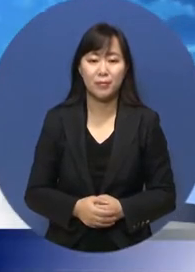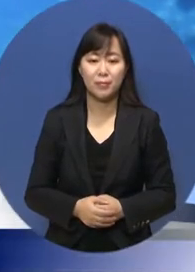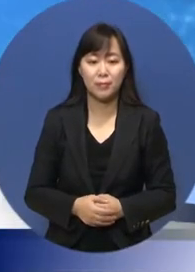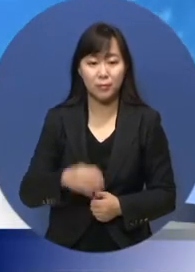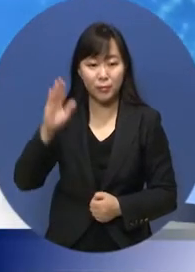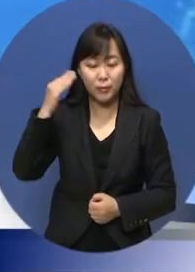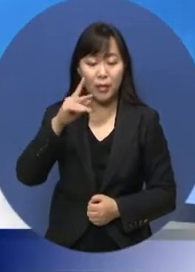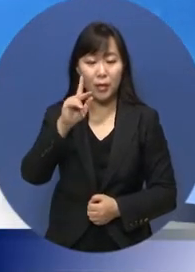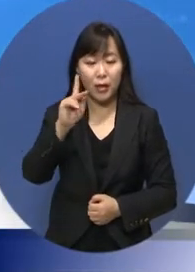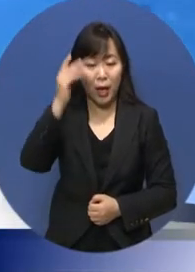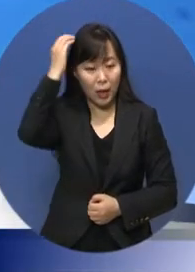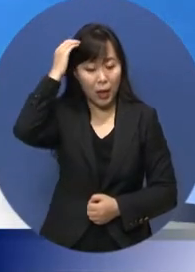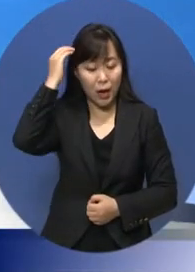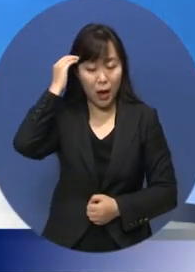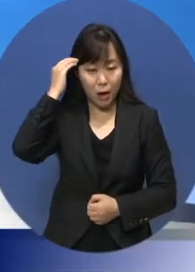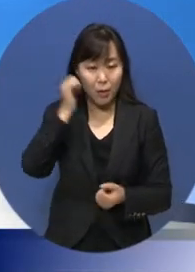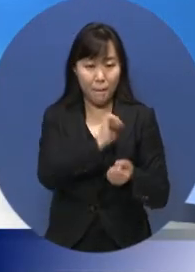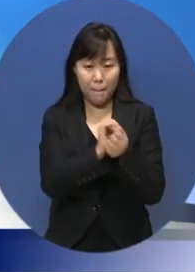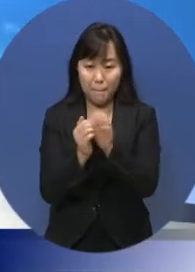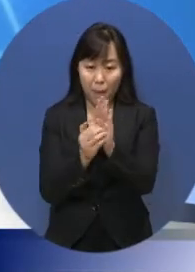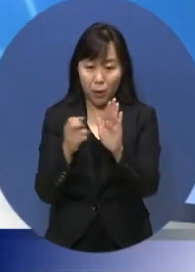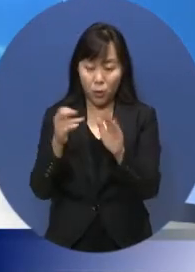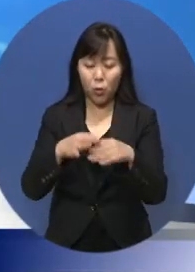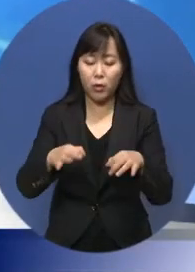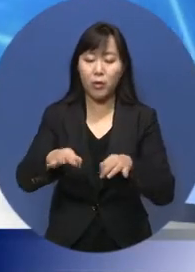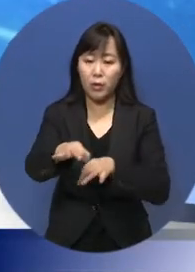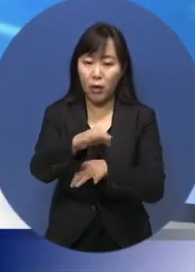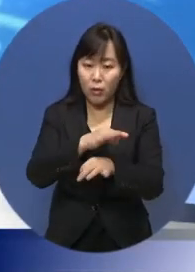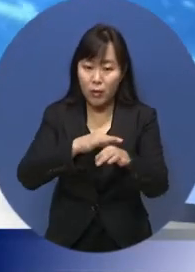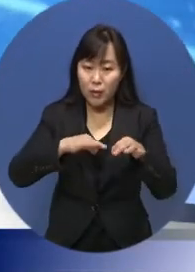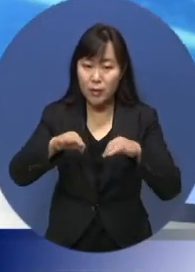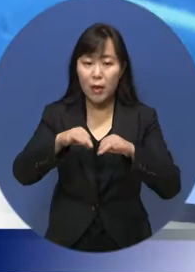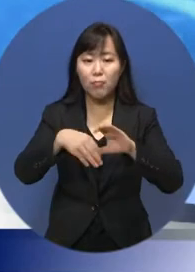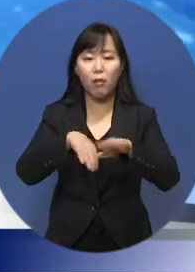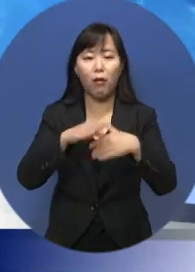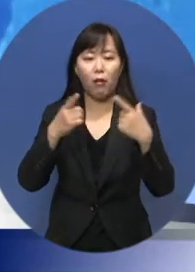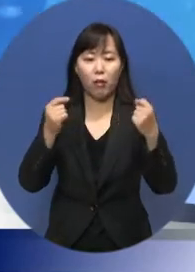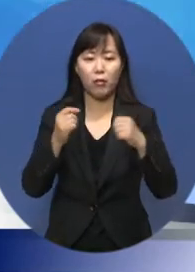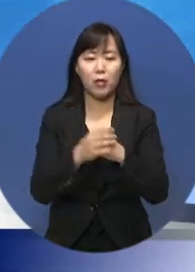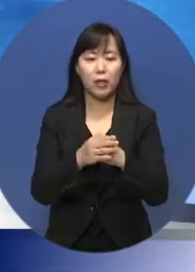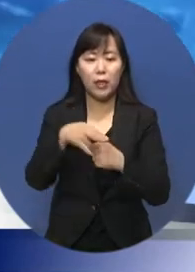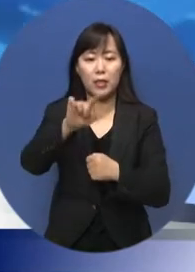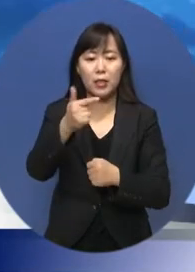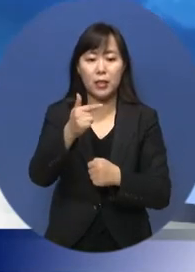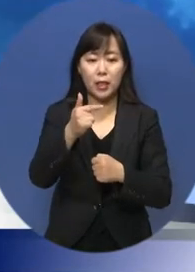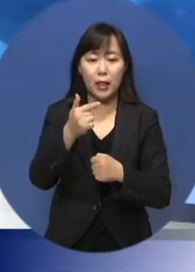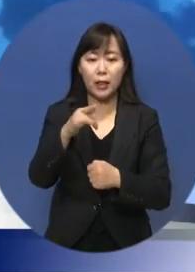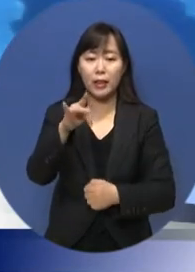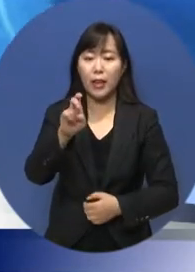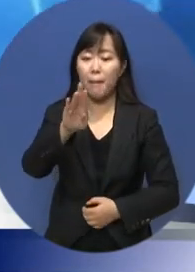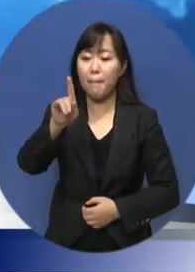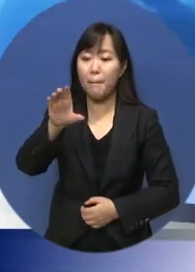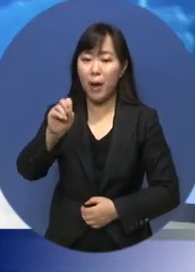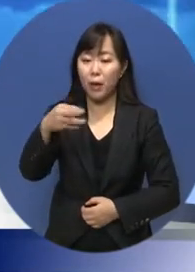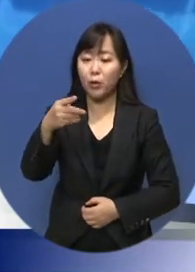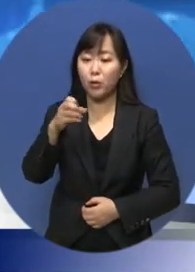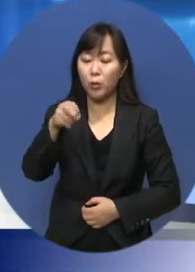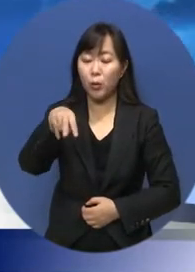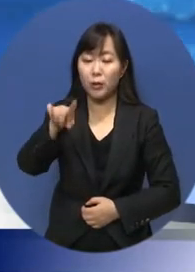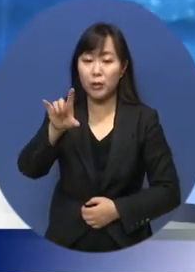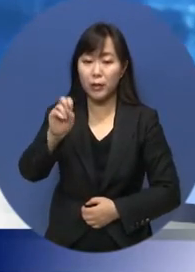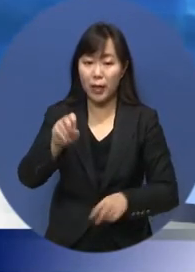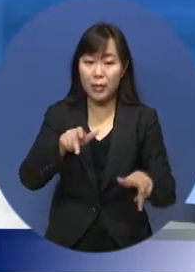최근 K-방역은 물론 경제와 문화 등에서 신남방 통상산업이 주목을 받고 있습니다.